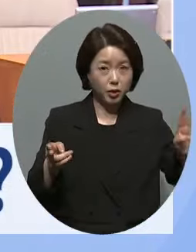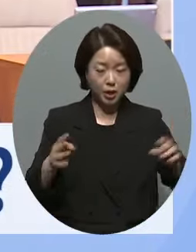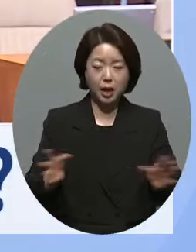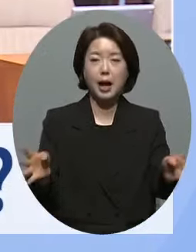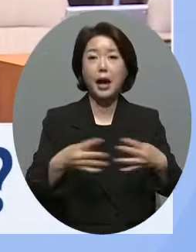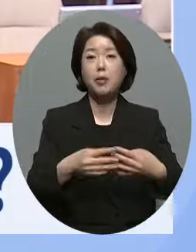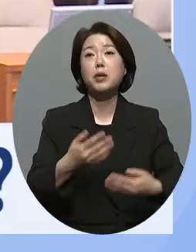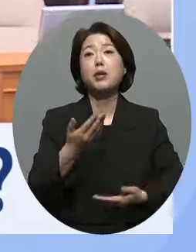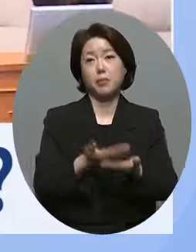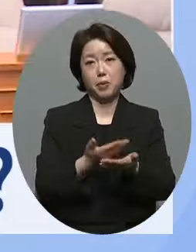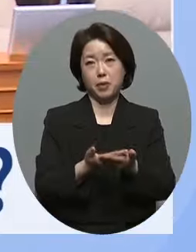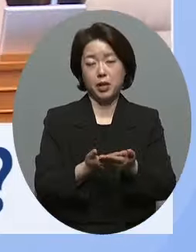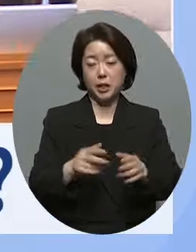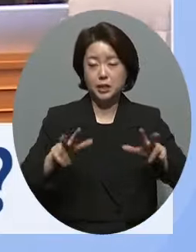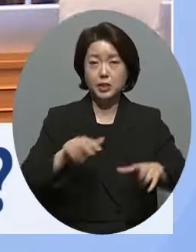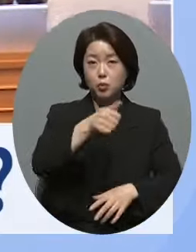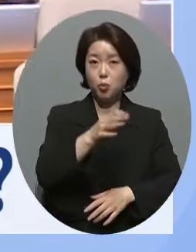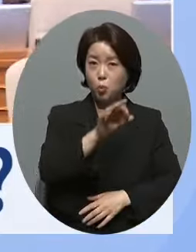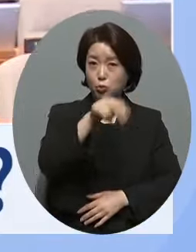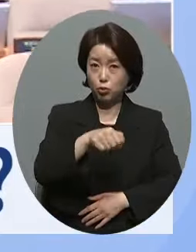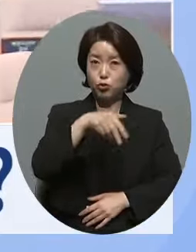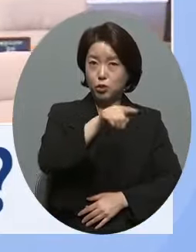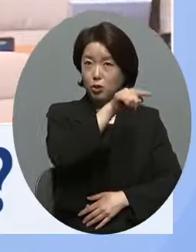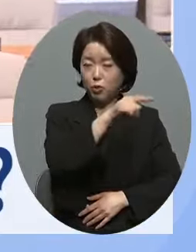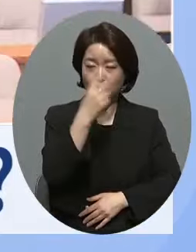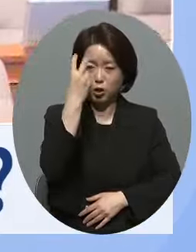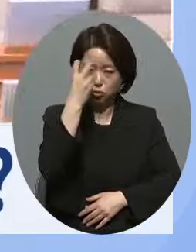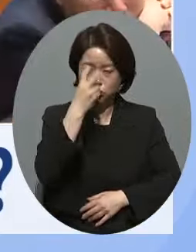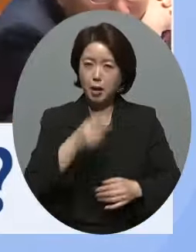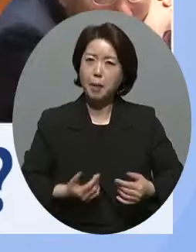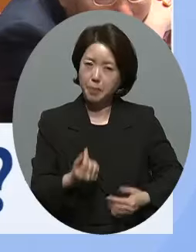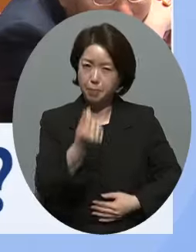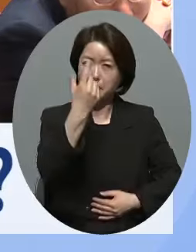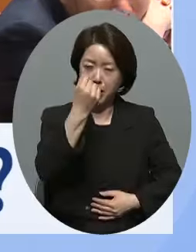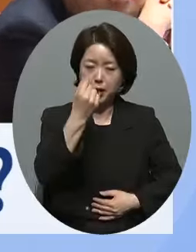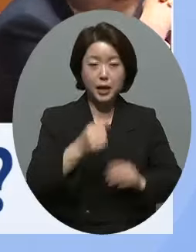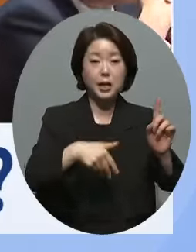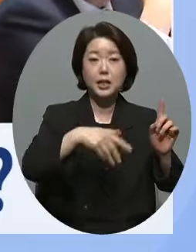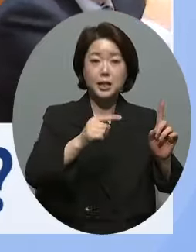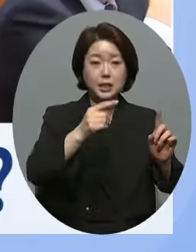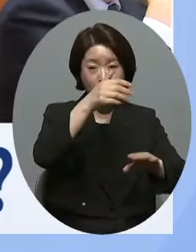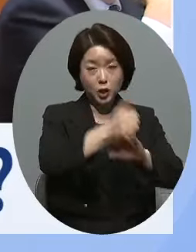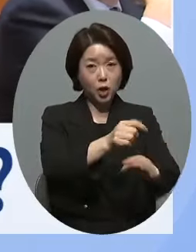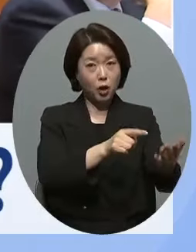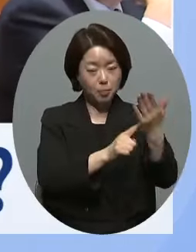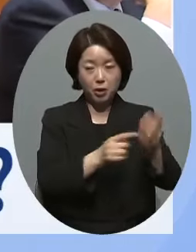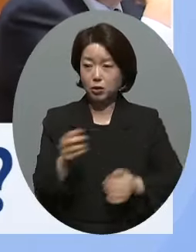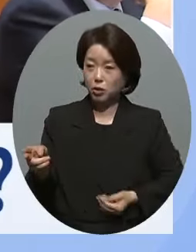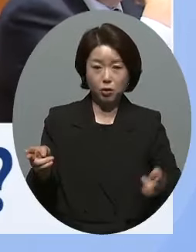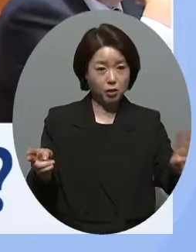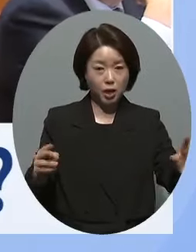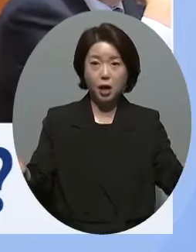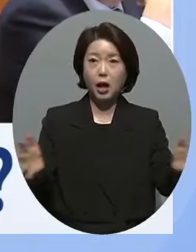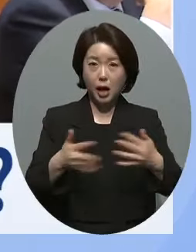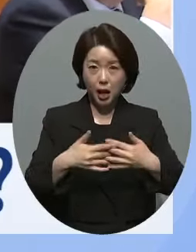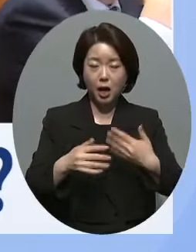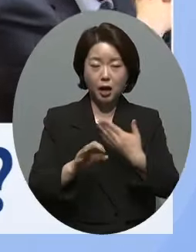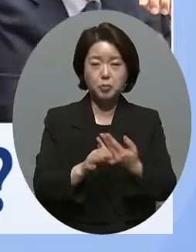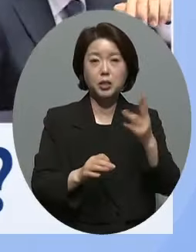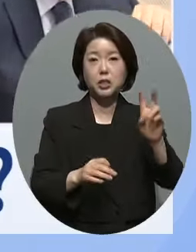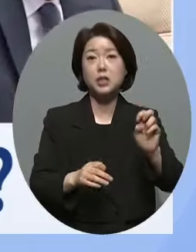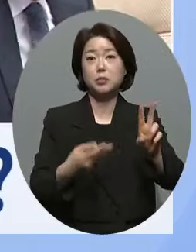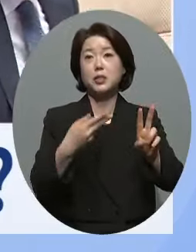공수처가 수사의 속도를 내고 있으니까 어쨌든 공수처의 수사 결과와 경찰의 1차 조사 결과 나온 이후 여야 합의로 온다면 22대 국회 못 할 일이